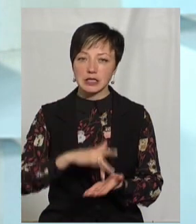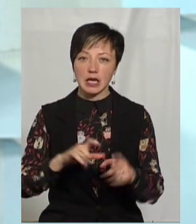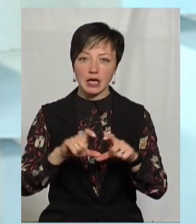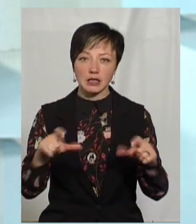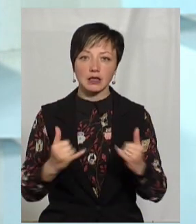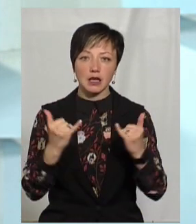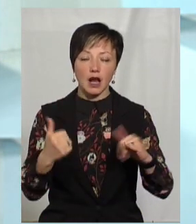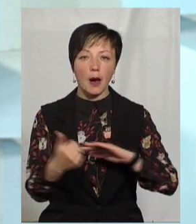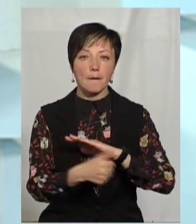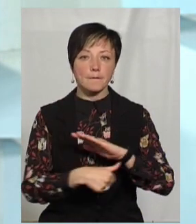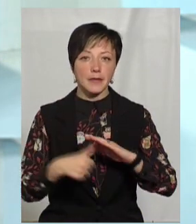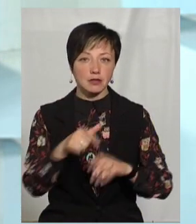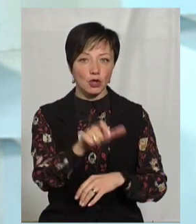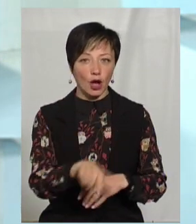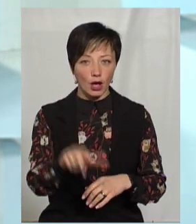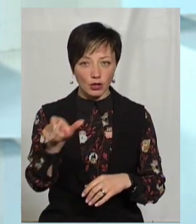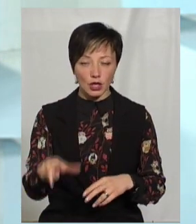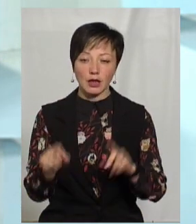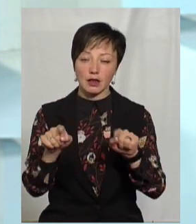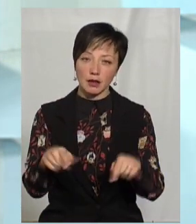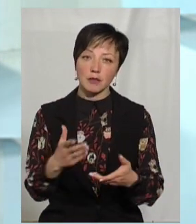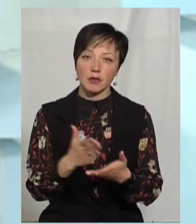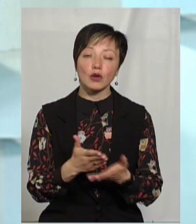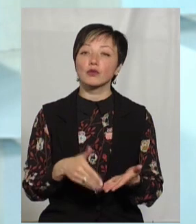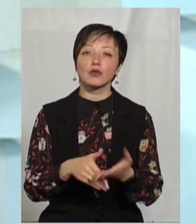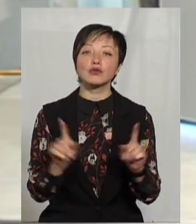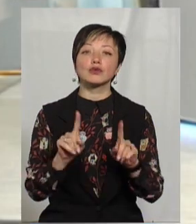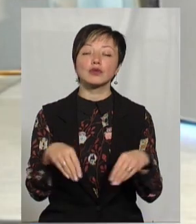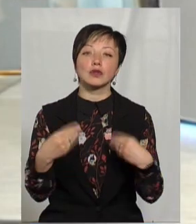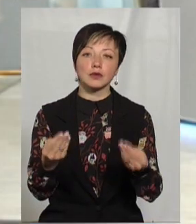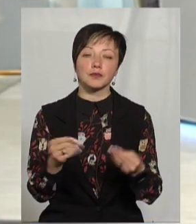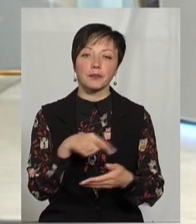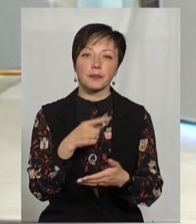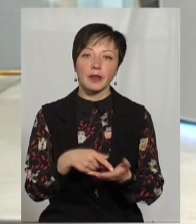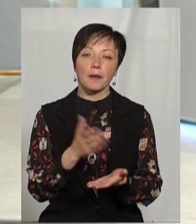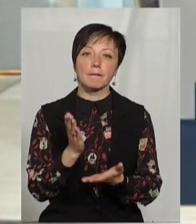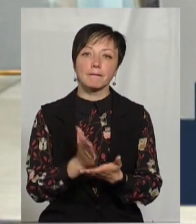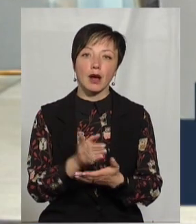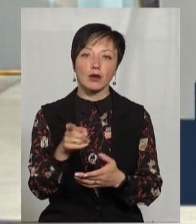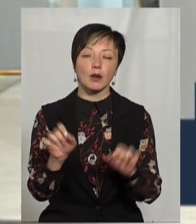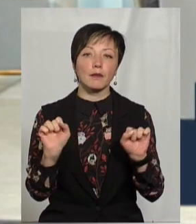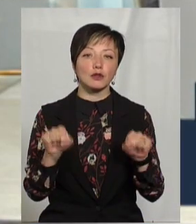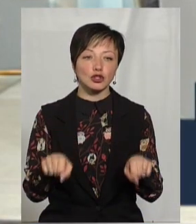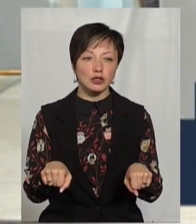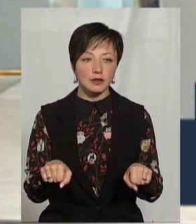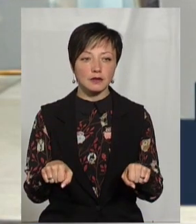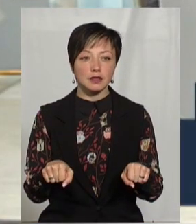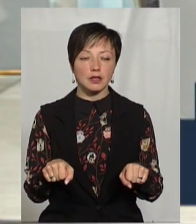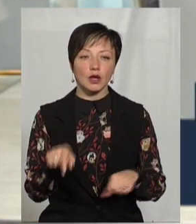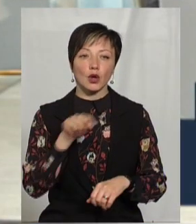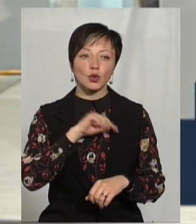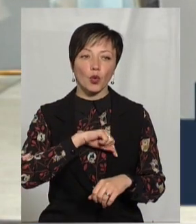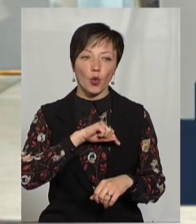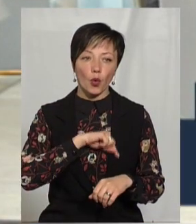для безхатченків, так, де вони мають... Яку їм там надають допомогу? Вони мають там можливість мати